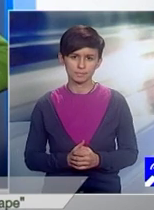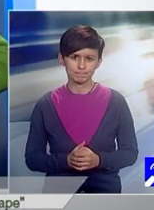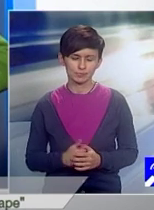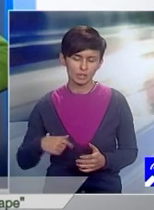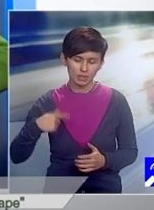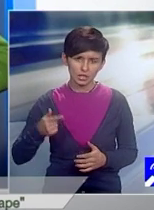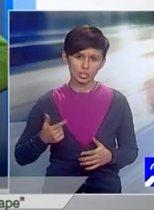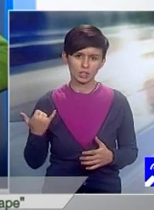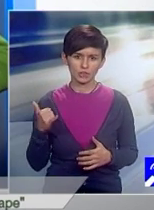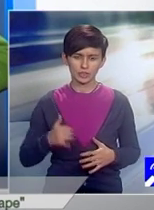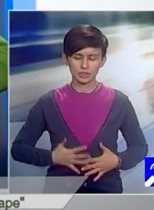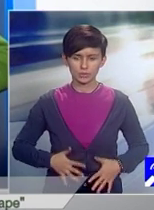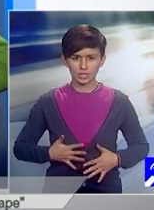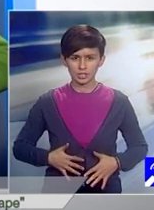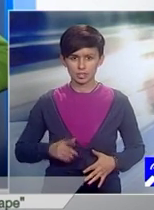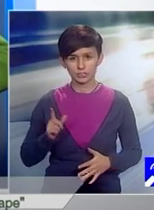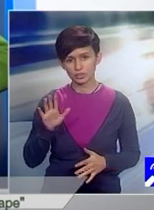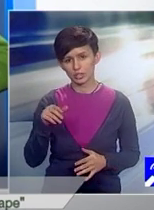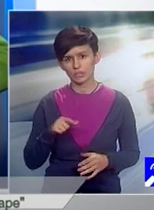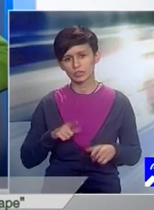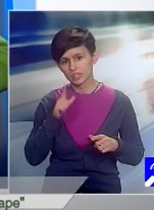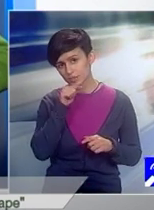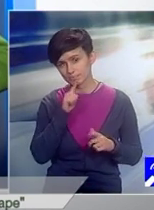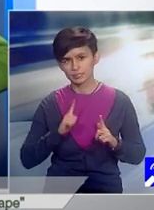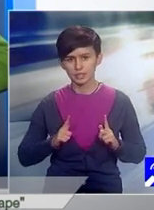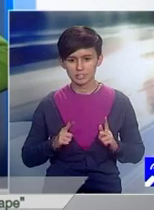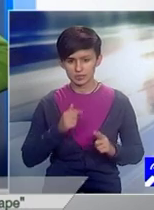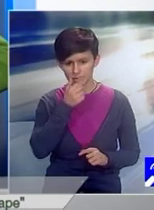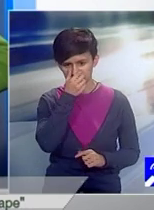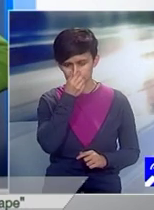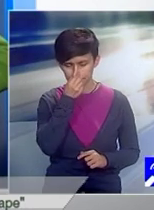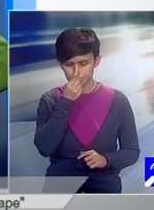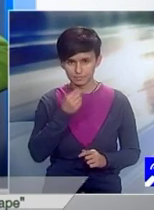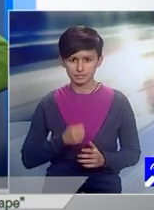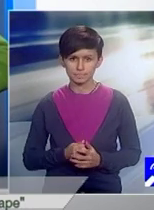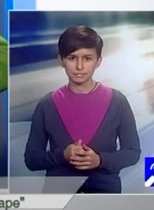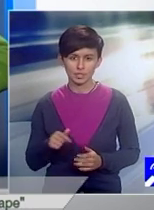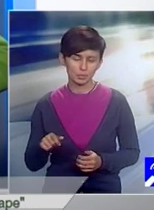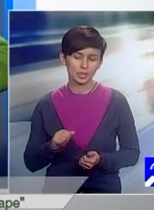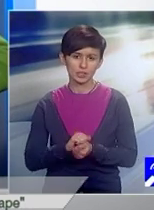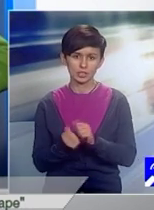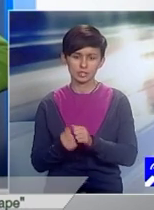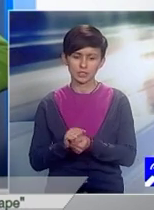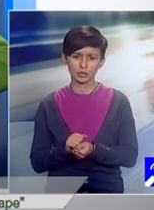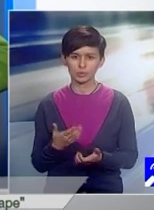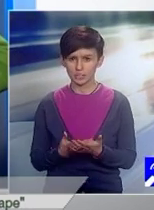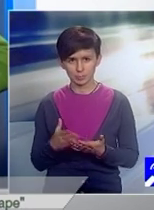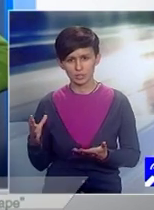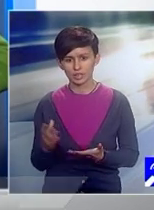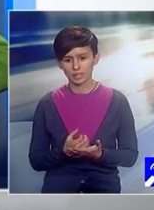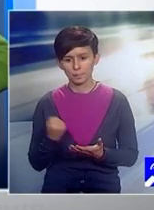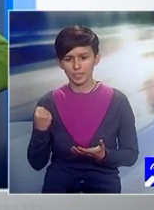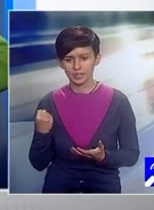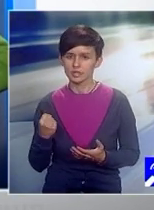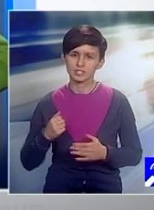Au venit cazacii și, na, unde să stăm? Păi n-avem unde să stăm, pare că îi batem puțin pe lipoveni să le luăm pământurile. Și